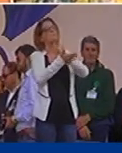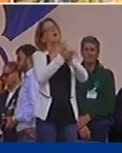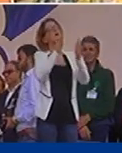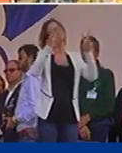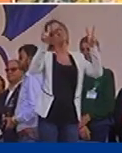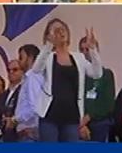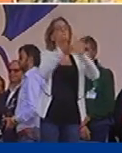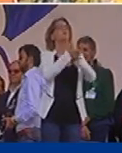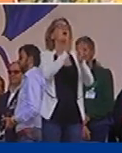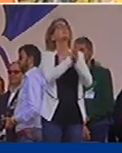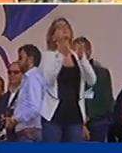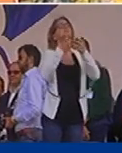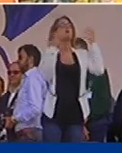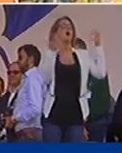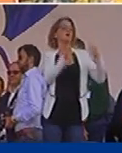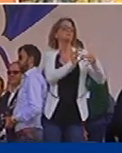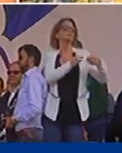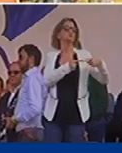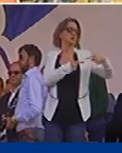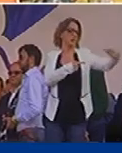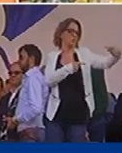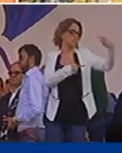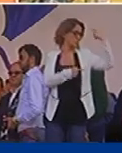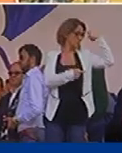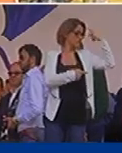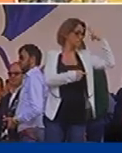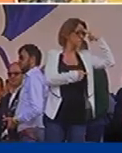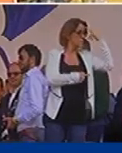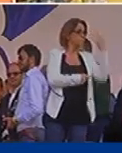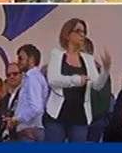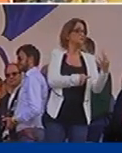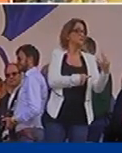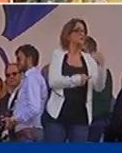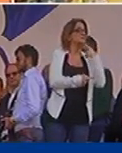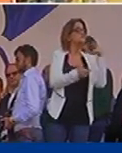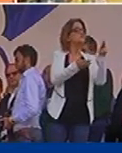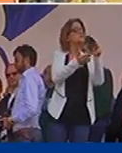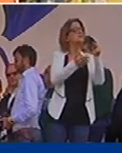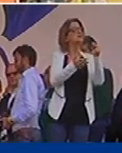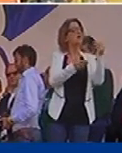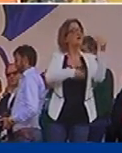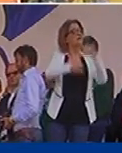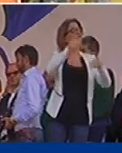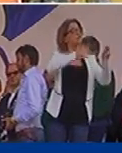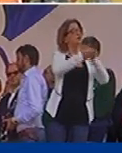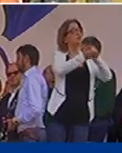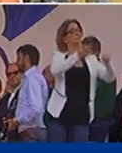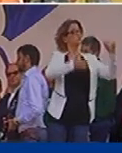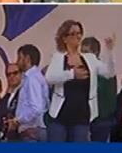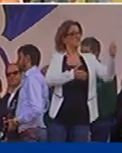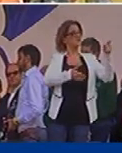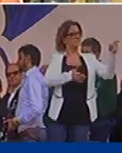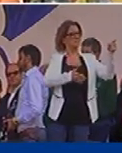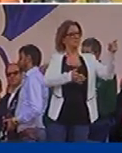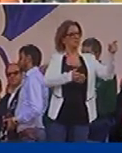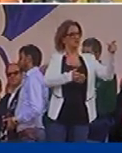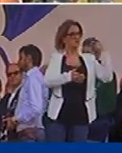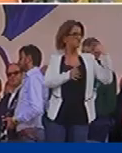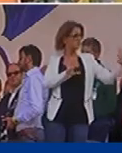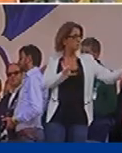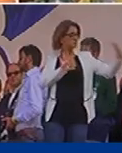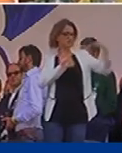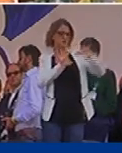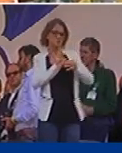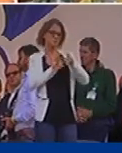Amicizia Lunga, tenendo ben presente che chi voterà sia al referendum non avrà mai più niente a che